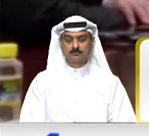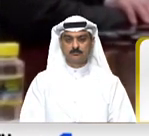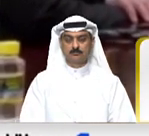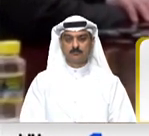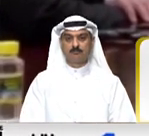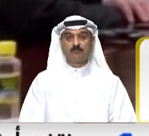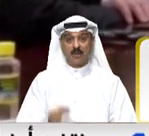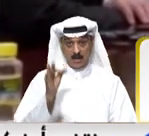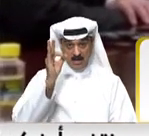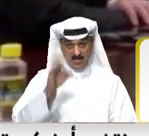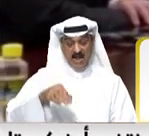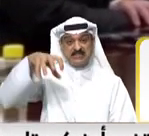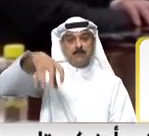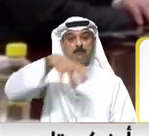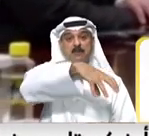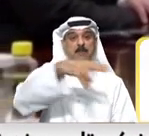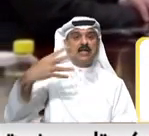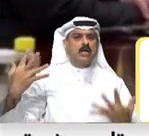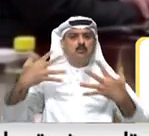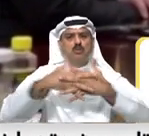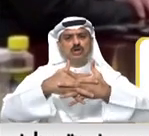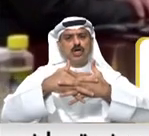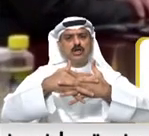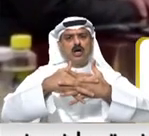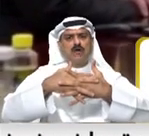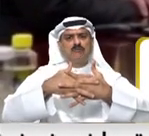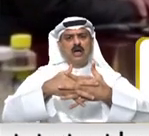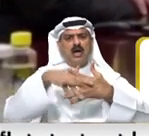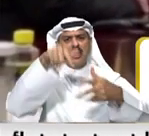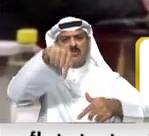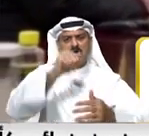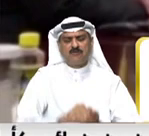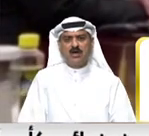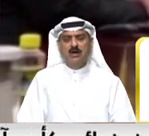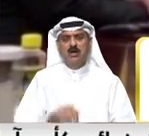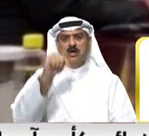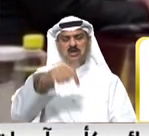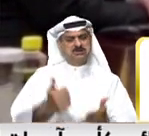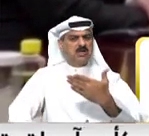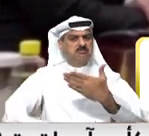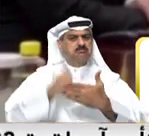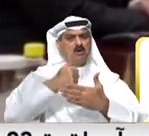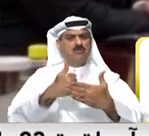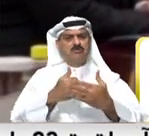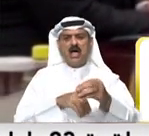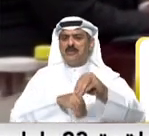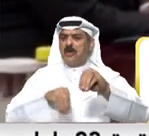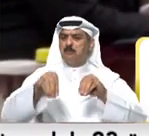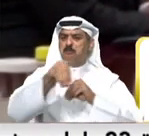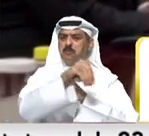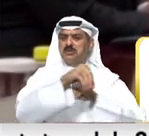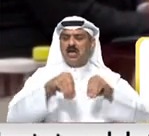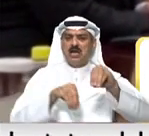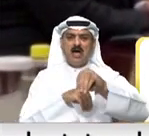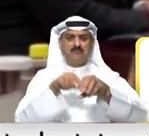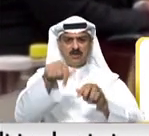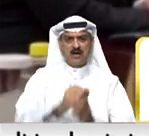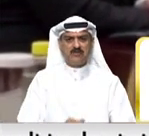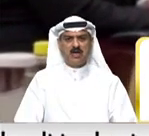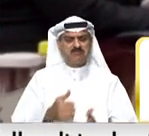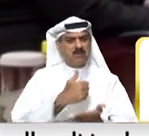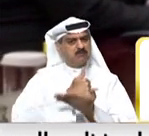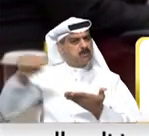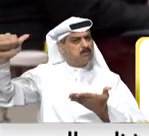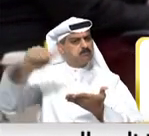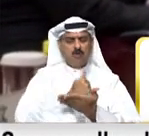يجب أن يكون البلدان شريكين وليس متنافسين، ويحققان إنجازات متبادلة ولا يؤذي كل منهما الآخر،